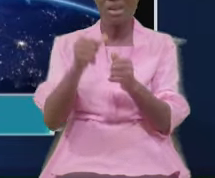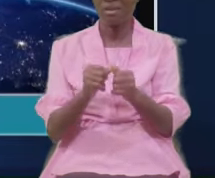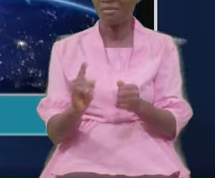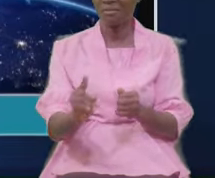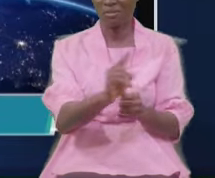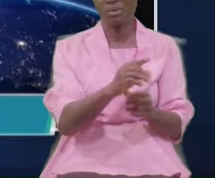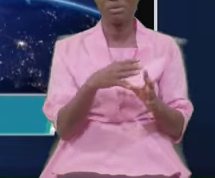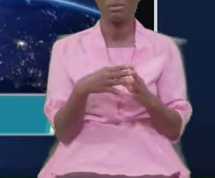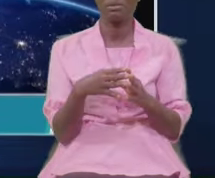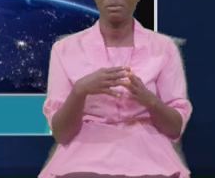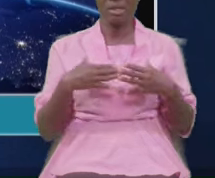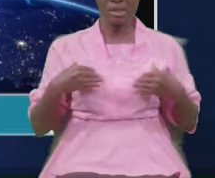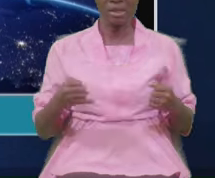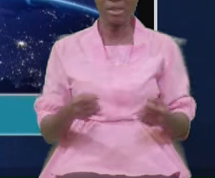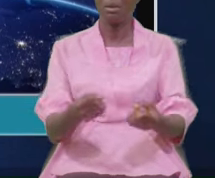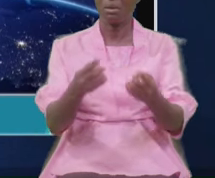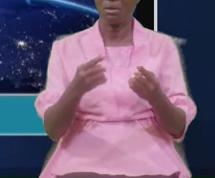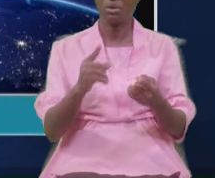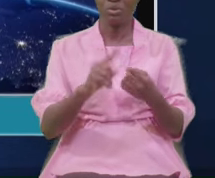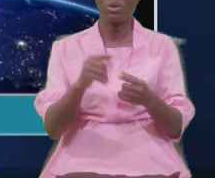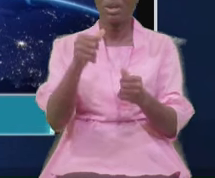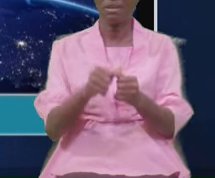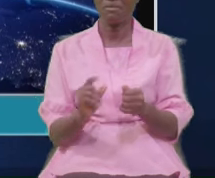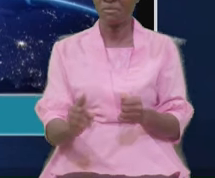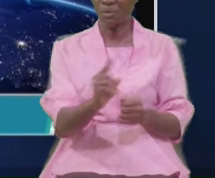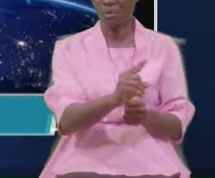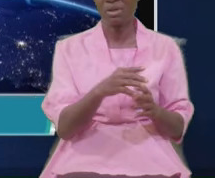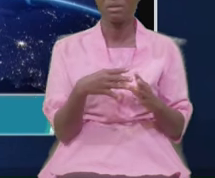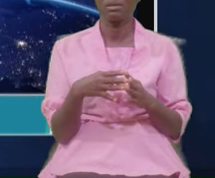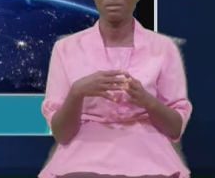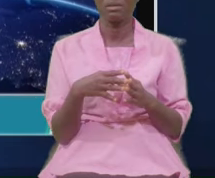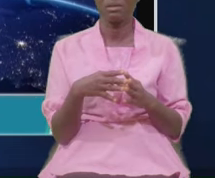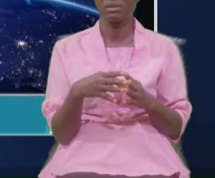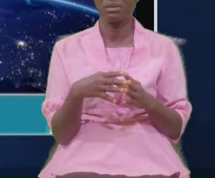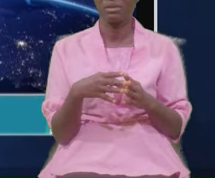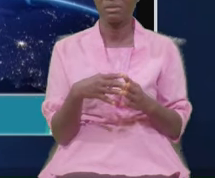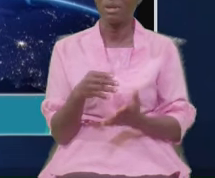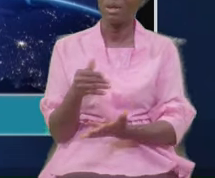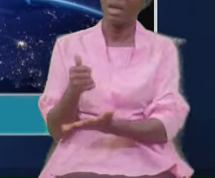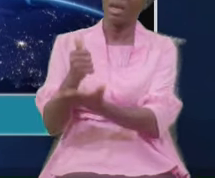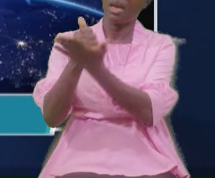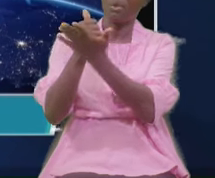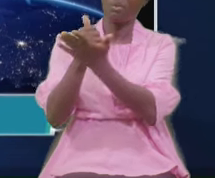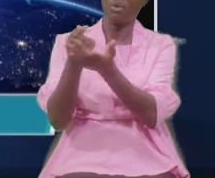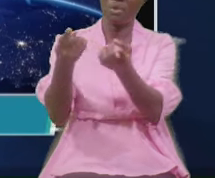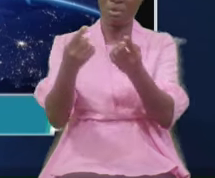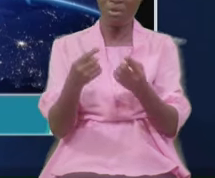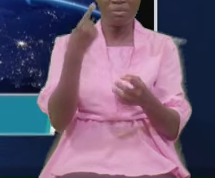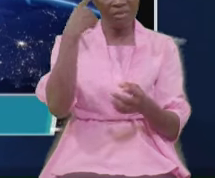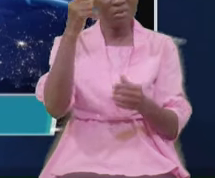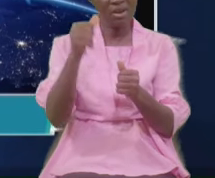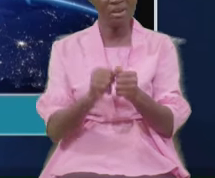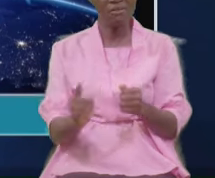sa tanan comes for everyone ang kaayuhan maabot para sa tanan comes for everyone ang Tabang maabot para sa